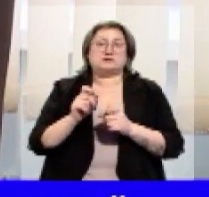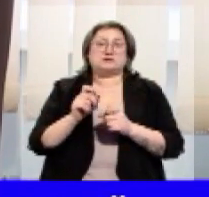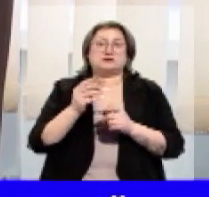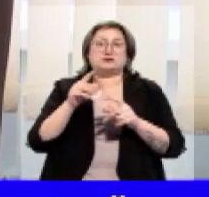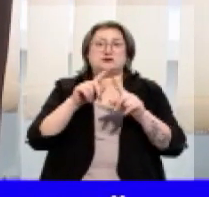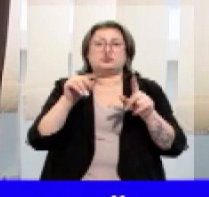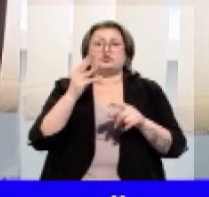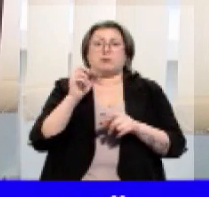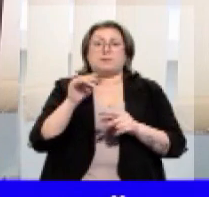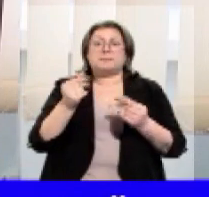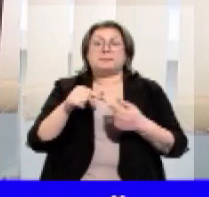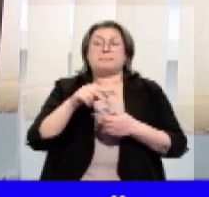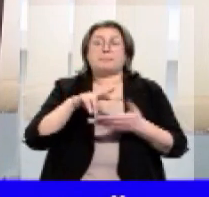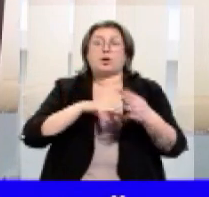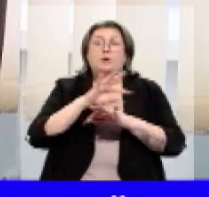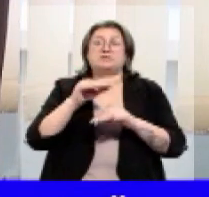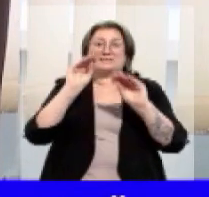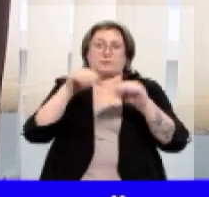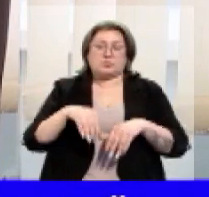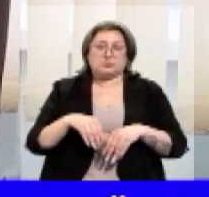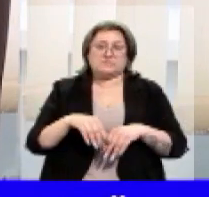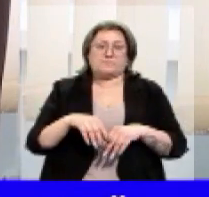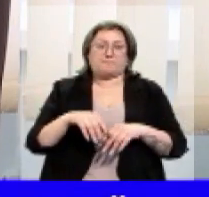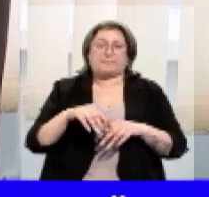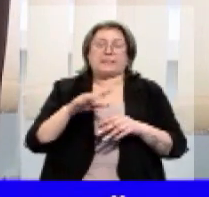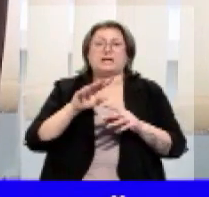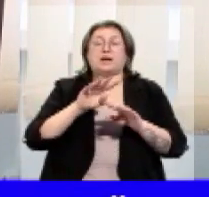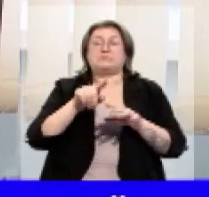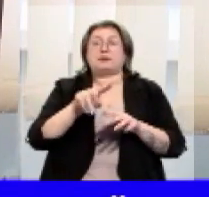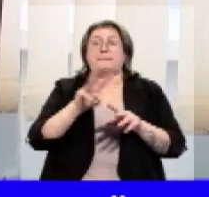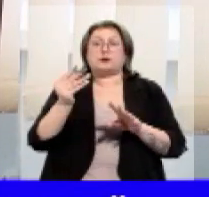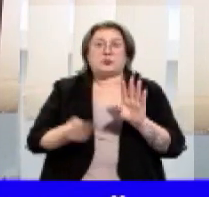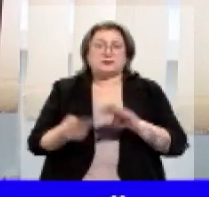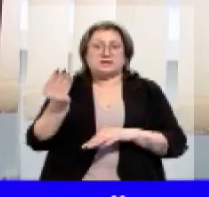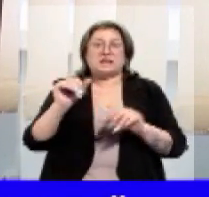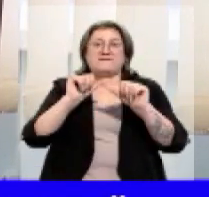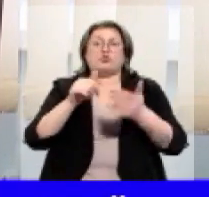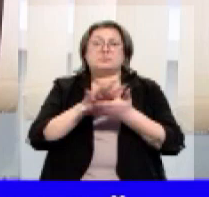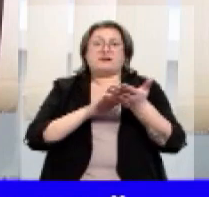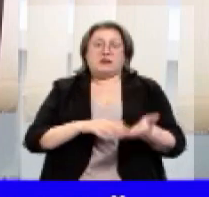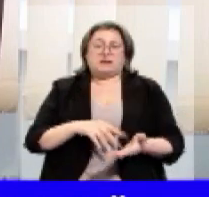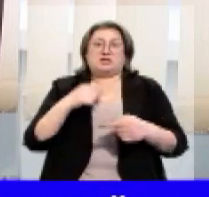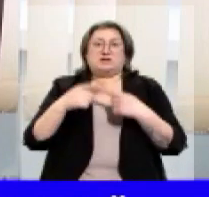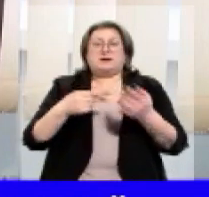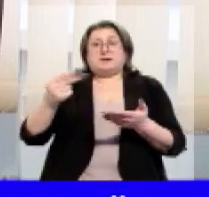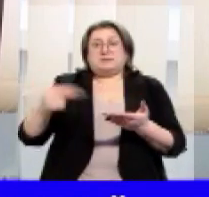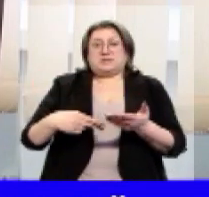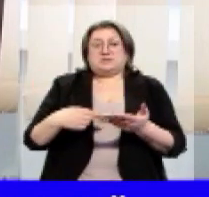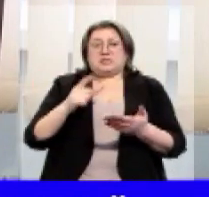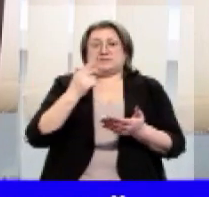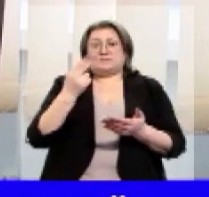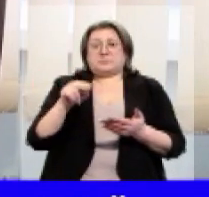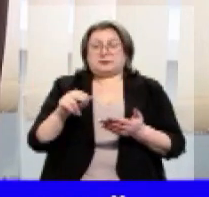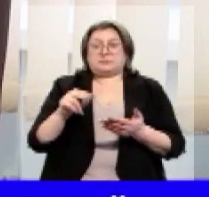скачать шаблон бизнес-проекта и заполнить его также, и загрузить на портал, и заполнить форму заявления, непосредственно подписать его